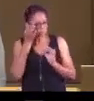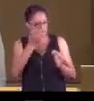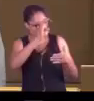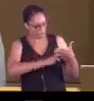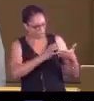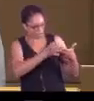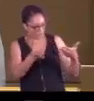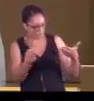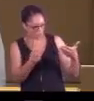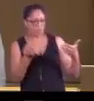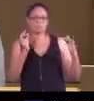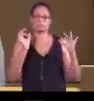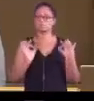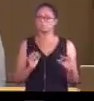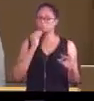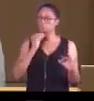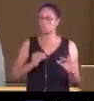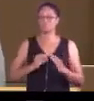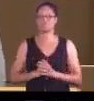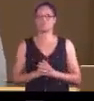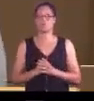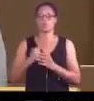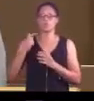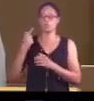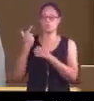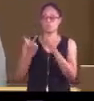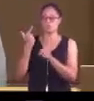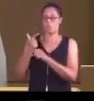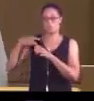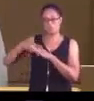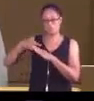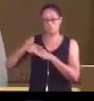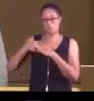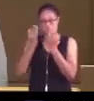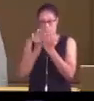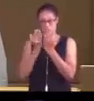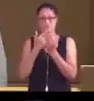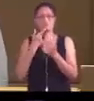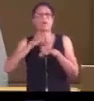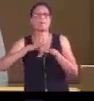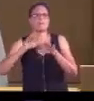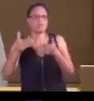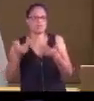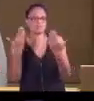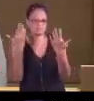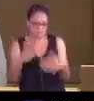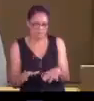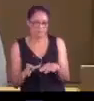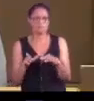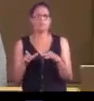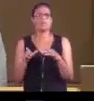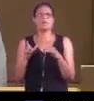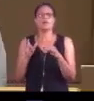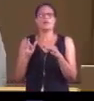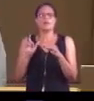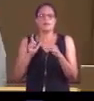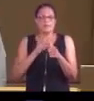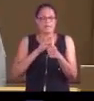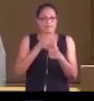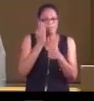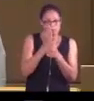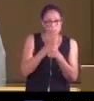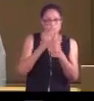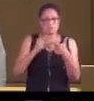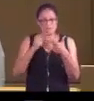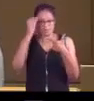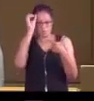Parce que les 2 premières années ont été des années d'études, alors après l'appel d'offres, études, conception, réalisation.